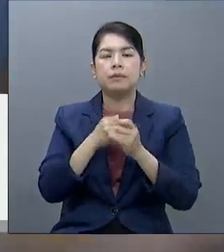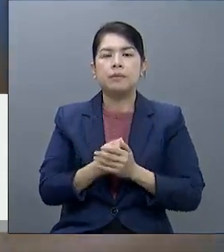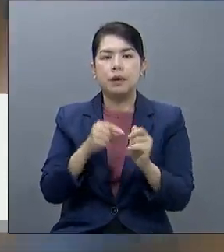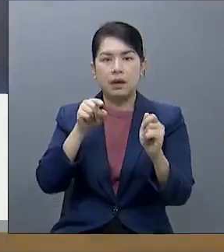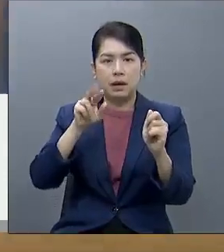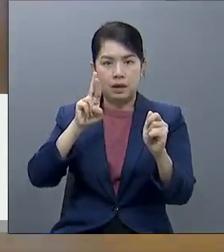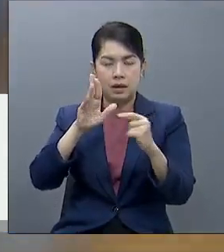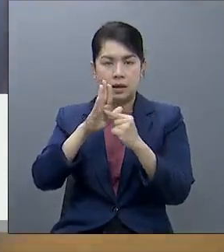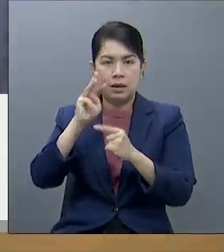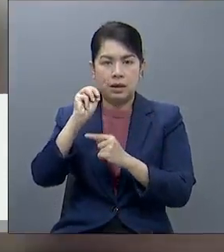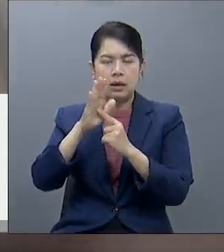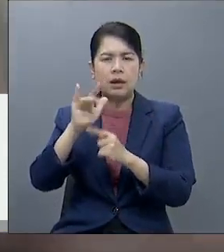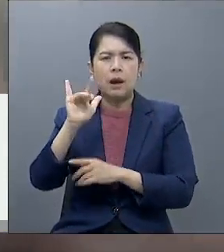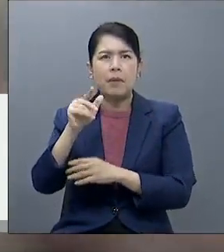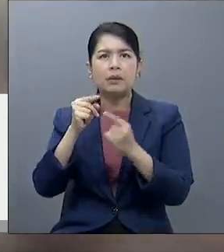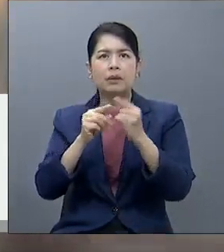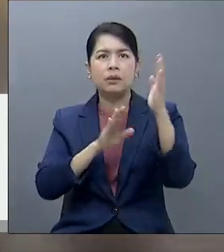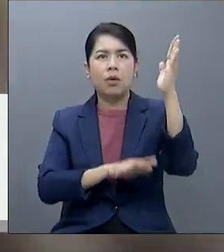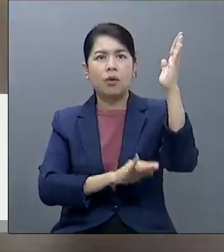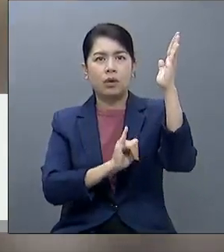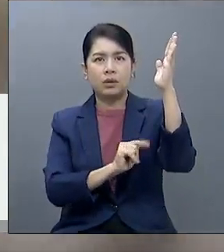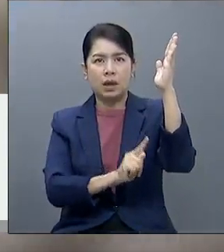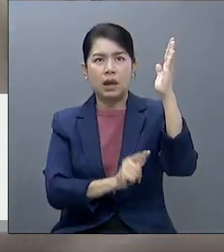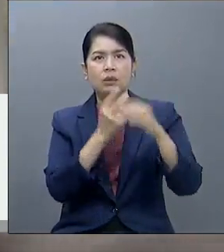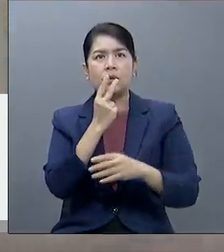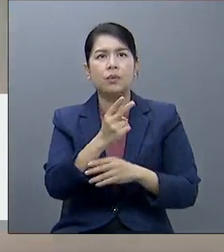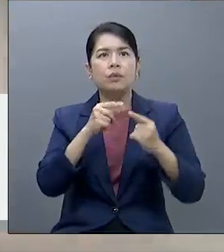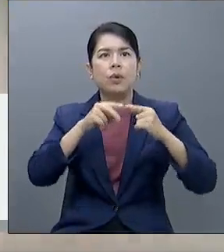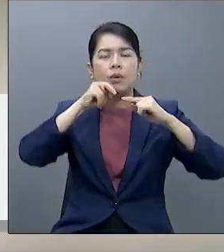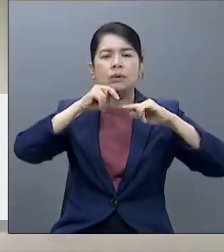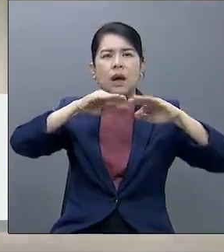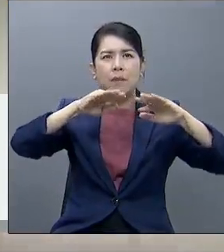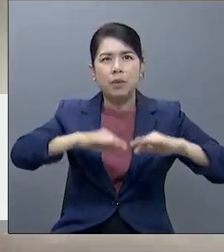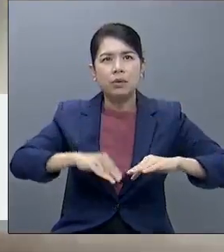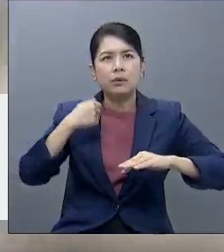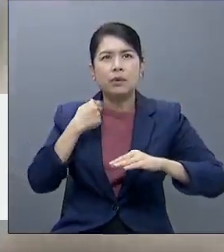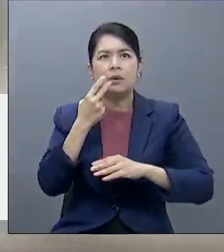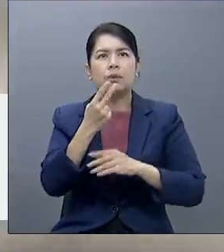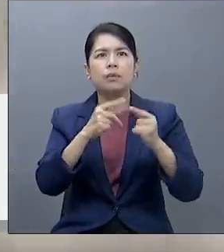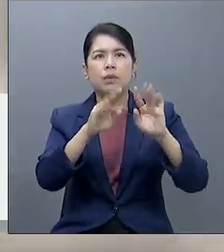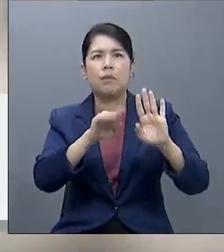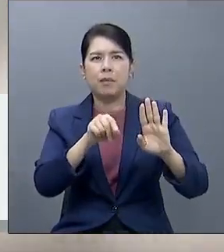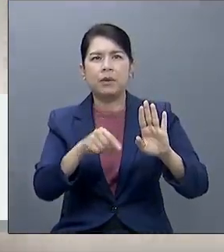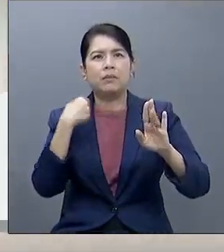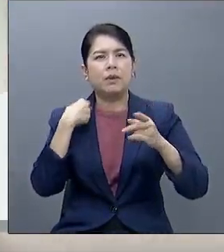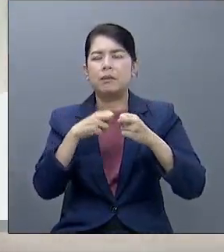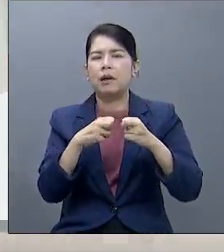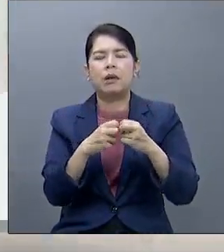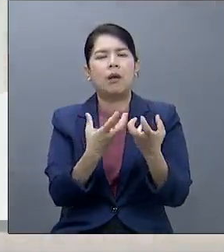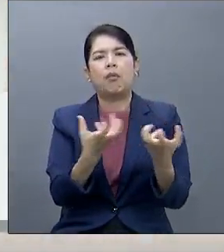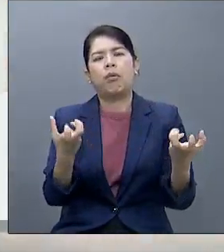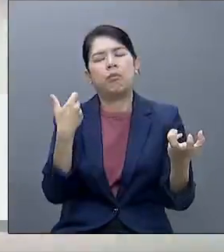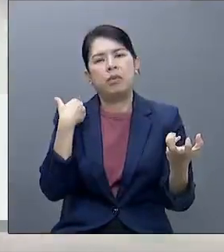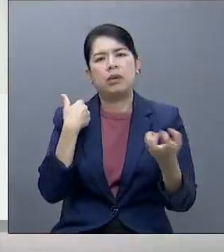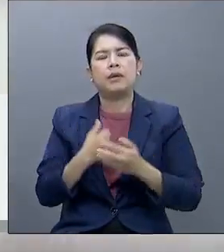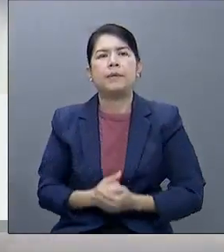ภอรามันจังหวัดยะลาเมื่อน้ำลดจึงมีสภาพอย่างที่เห็นค่ะเขาของเสียหายและมีโคลนอยู่เต็มทุกจุดเมื่อวานนี้ภารกิจ